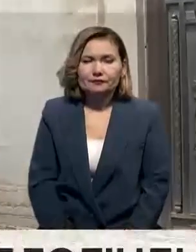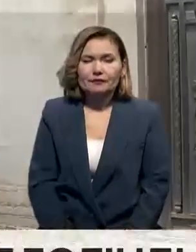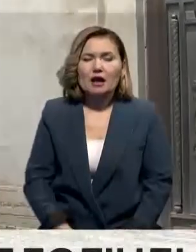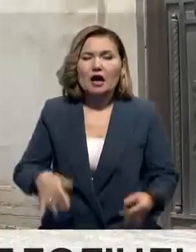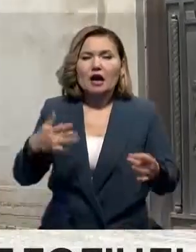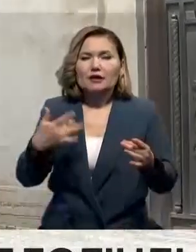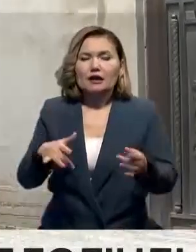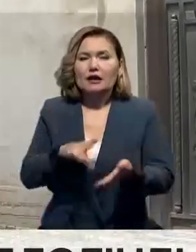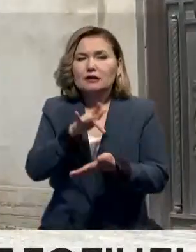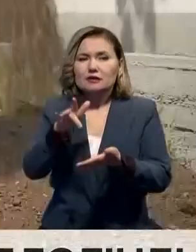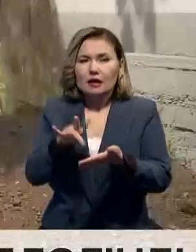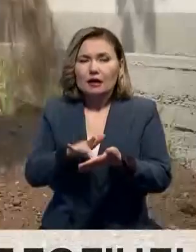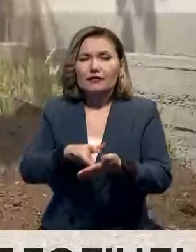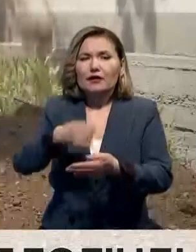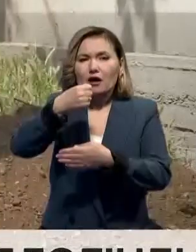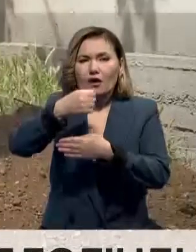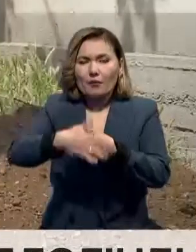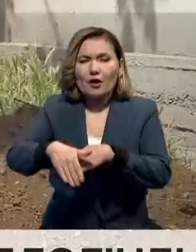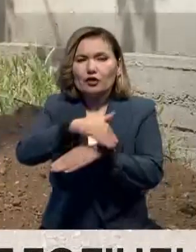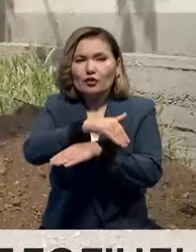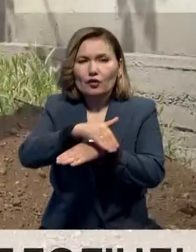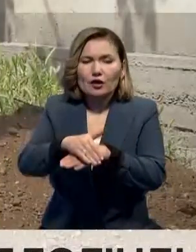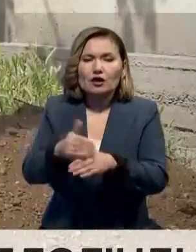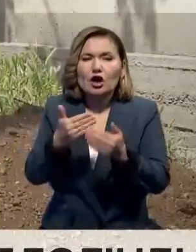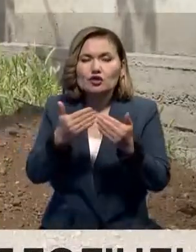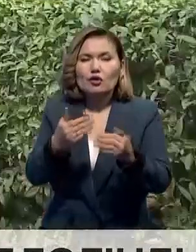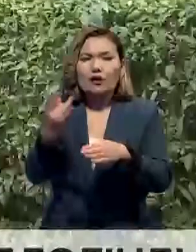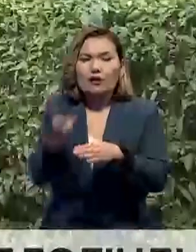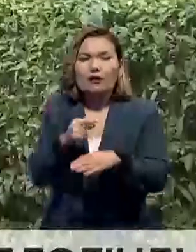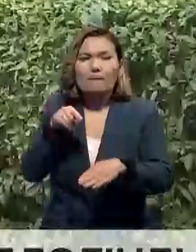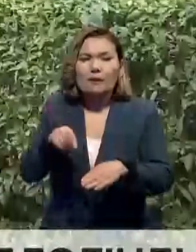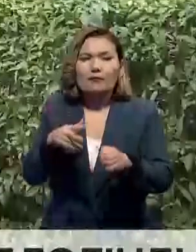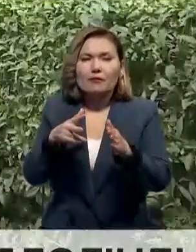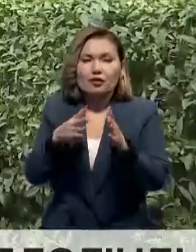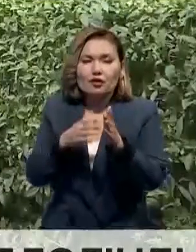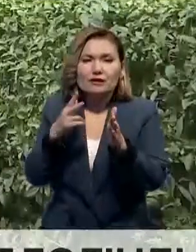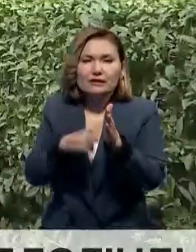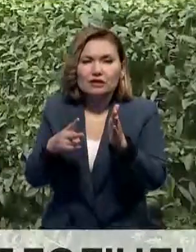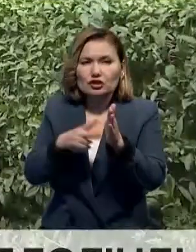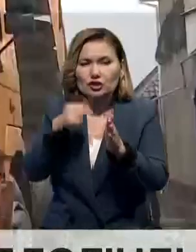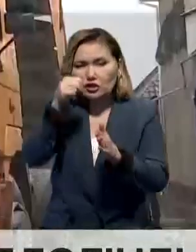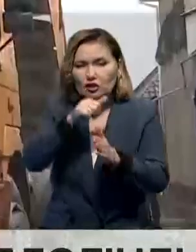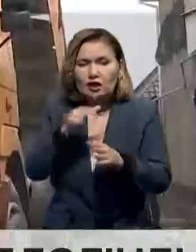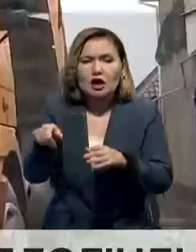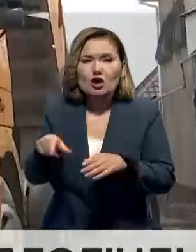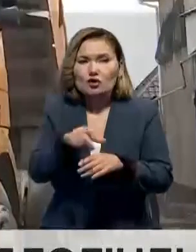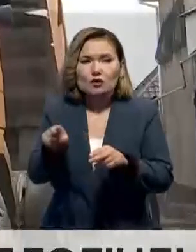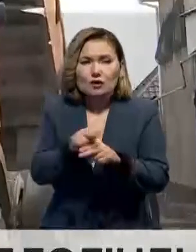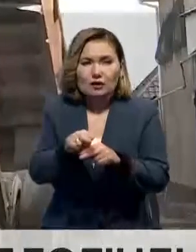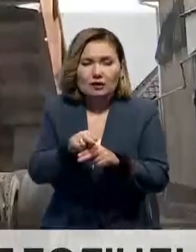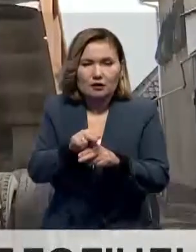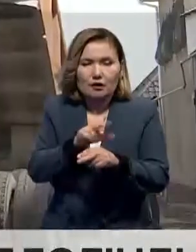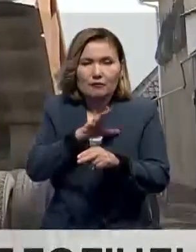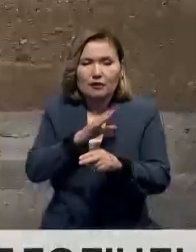Тараз қаласының орталығындағы Түйте Пірімқұлов атындағы көшеге соңғы рет 1987 жылы асфальт төселген. Содан бері жөндеу көрмеген жолы әбден